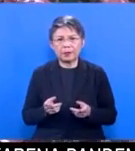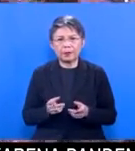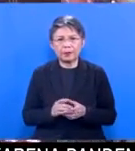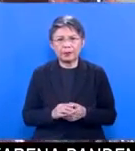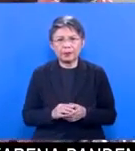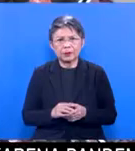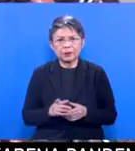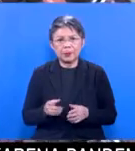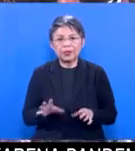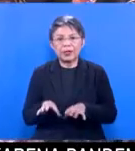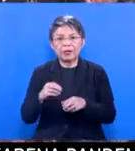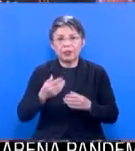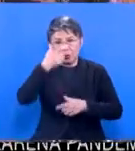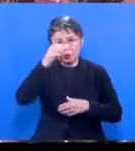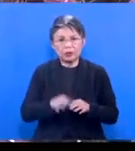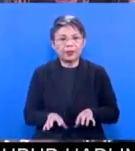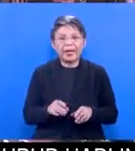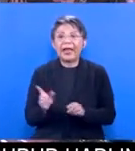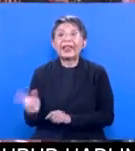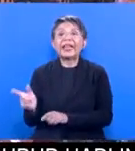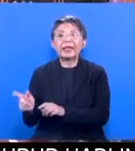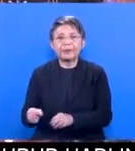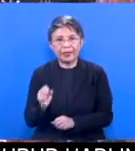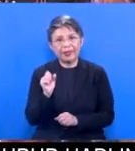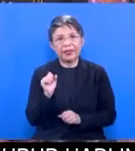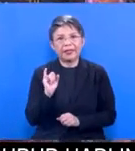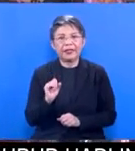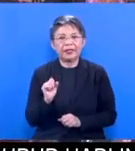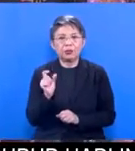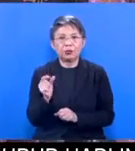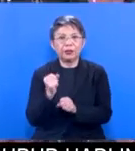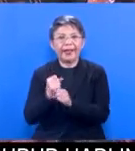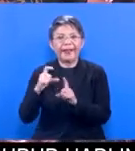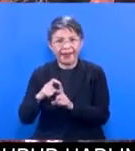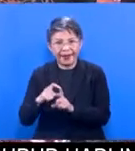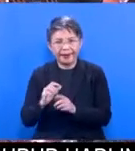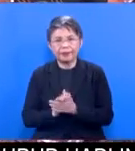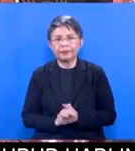sampai stagnan di IGD beberapa orang pasien. Sampai